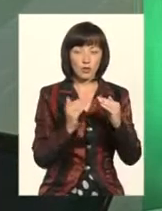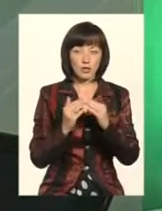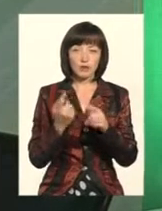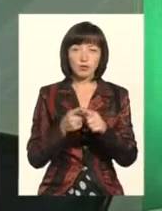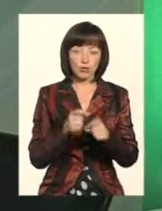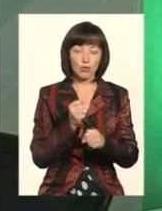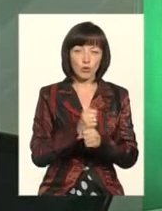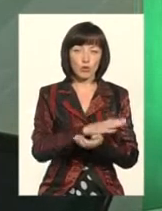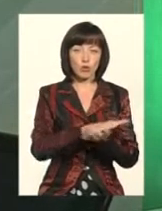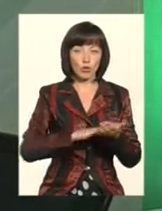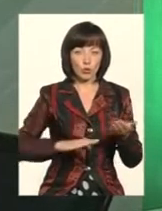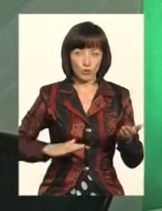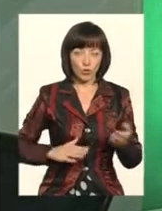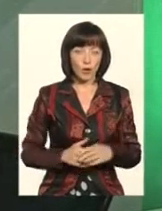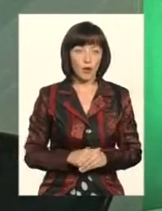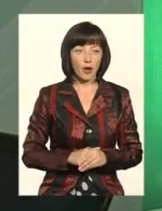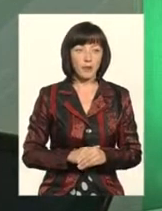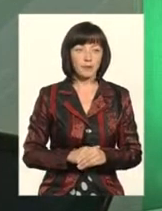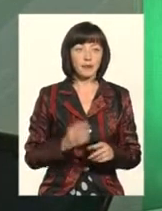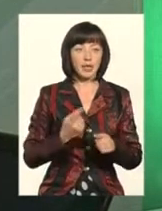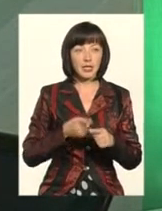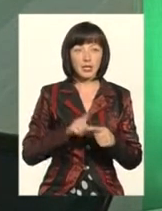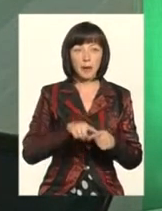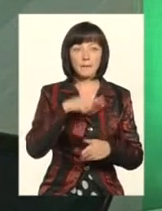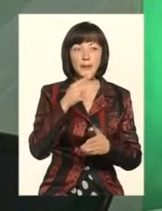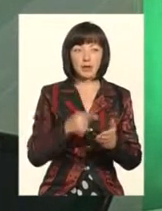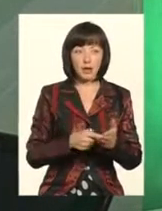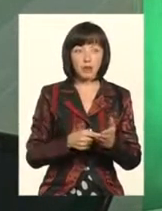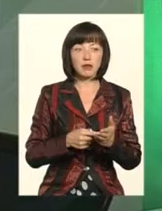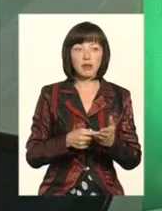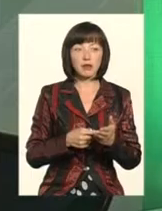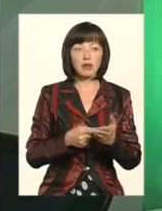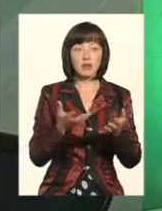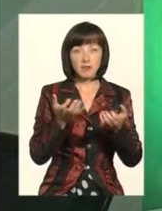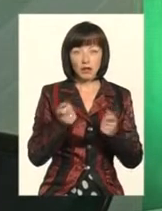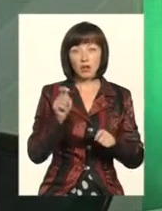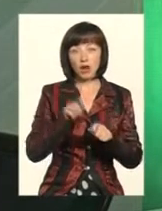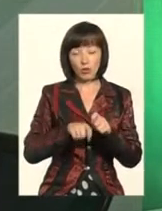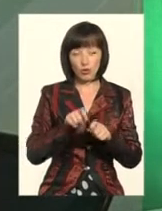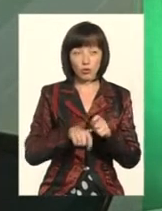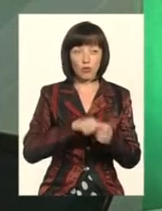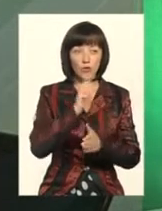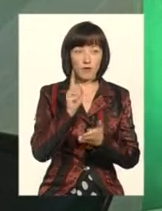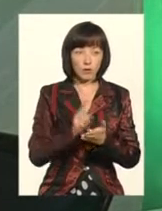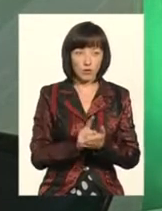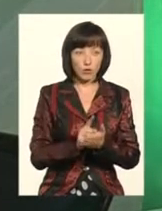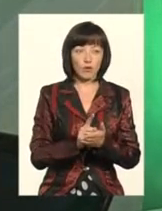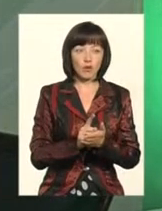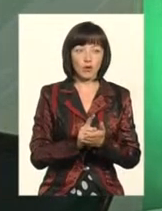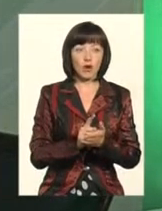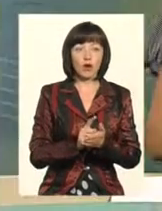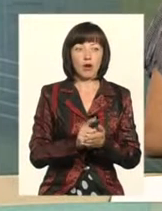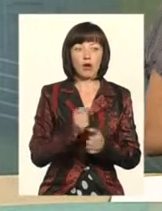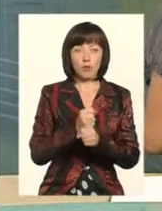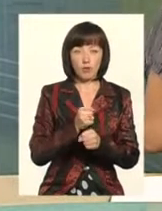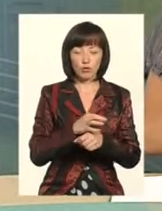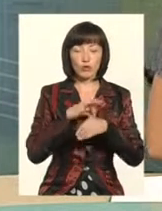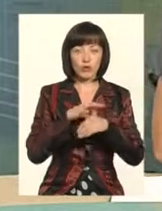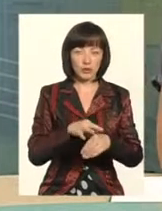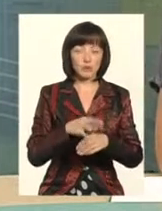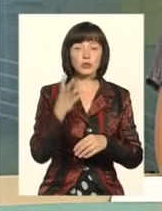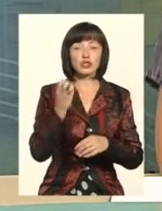роботу ми продовжуємо і далі. Тобто це питання, яке задано, буде взято на контроль, і ми обов'язково роботи будемо виконувати. У нас є